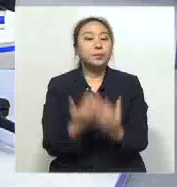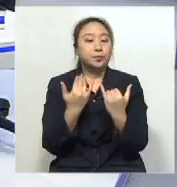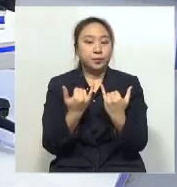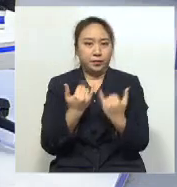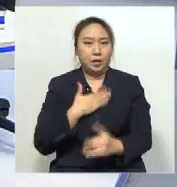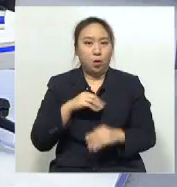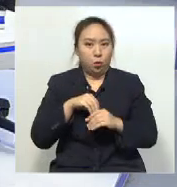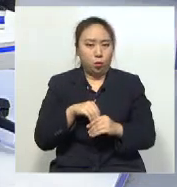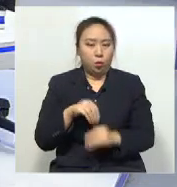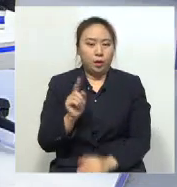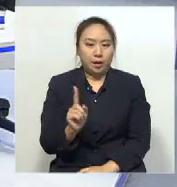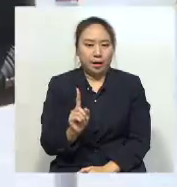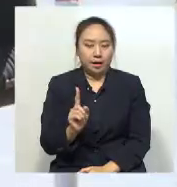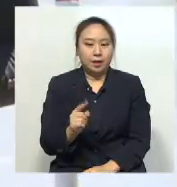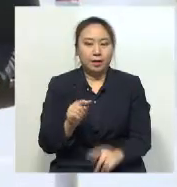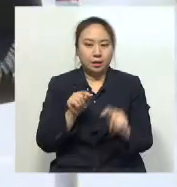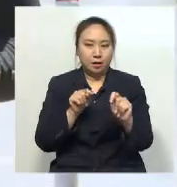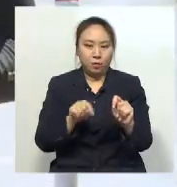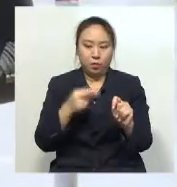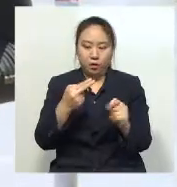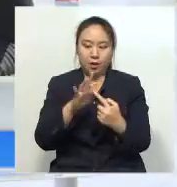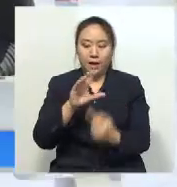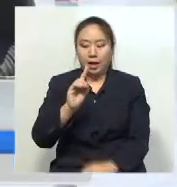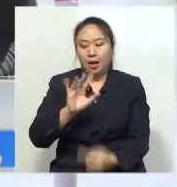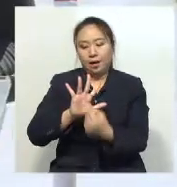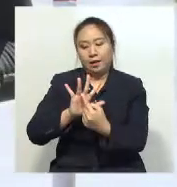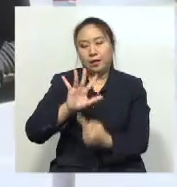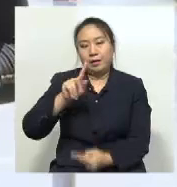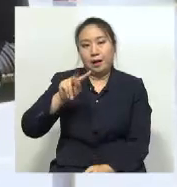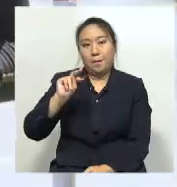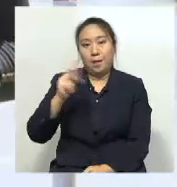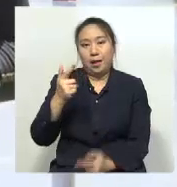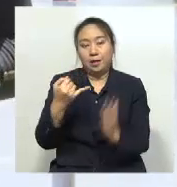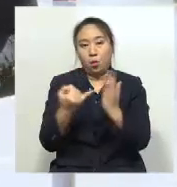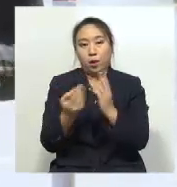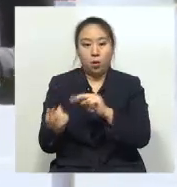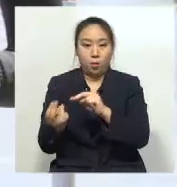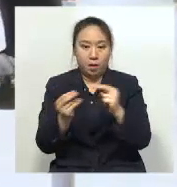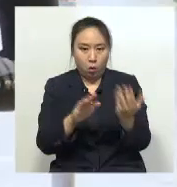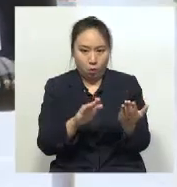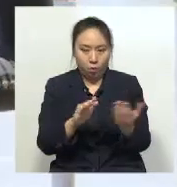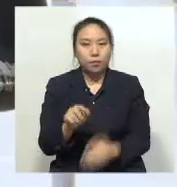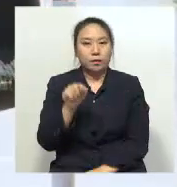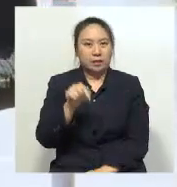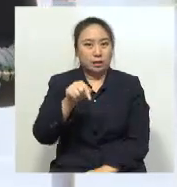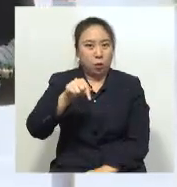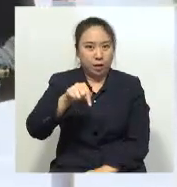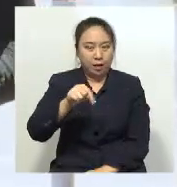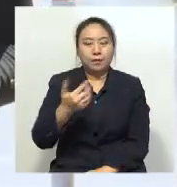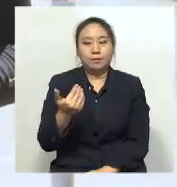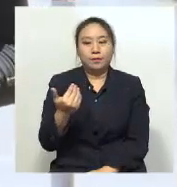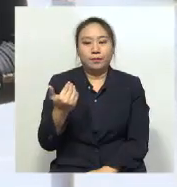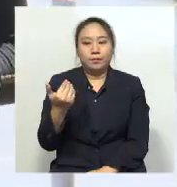ขณะนี้ดิฉันอยู่ที่บริเวณตำบลหาดแพงอำเภอศรีสงครามจังหวัดนครพนมค่ะซึ่งบริเวณนี้นะคะก็